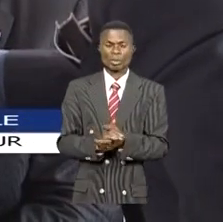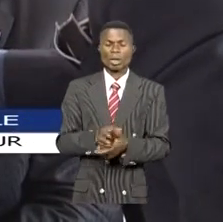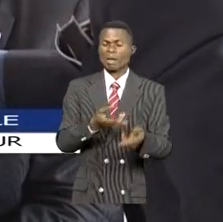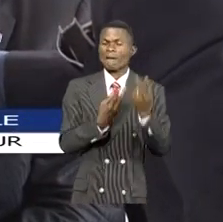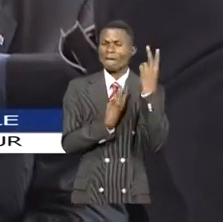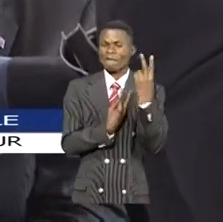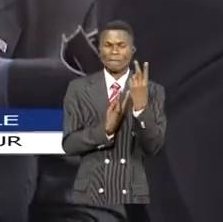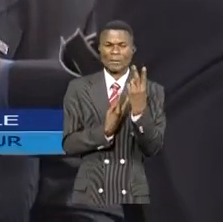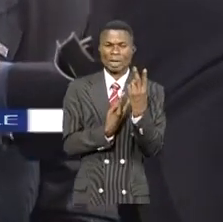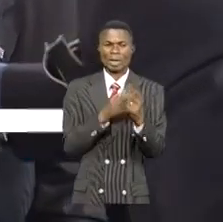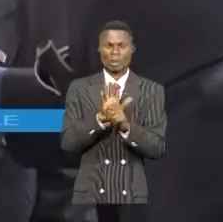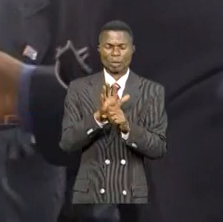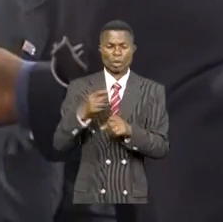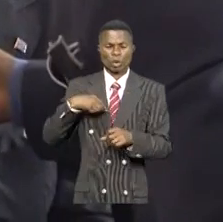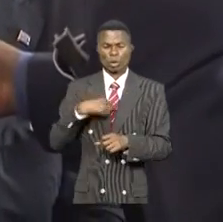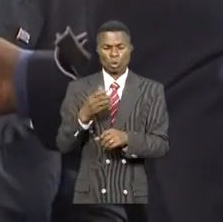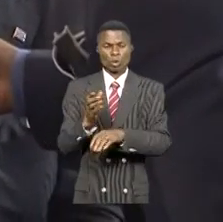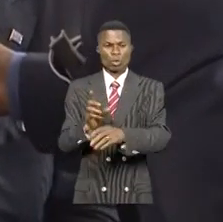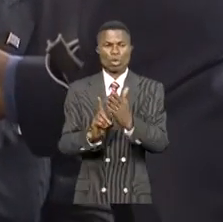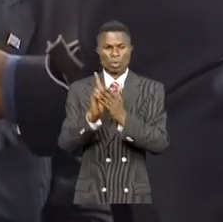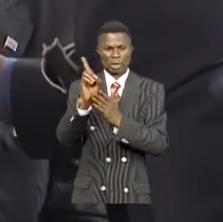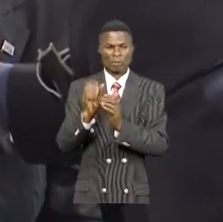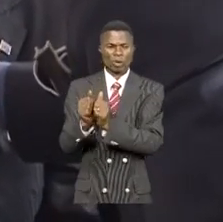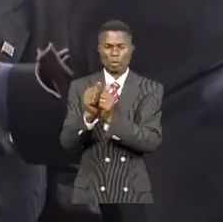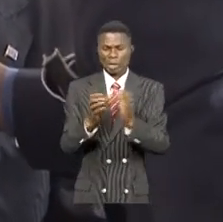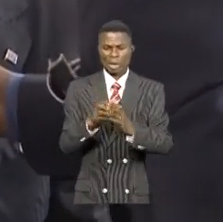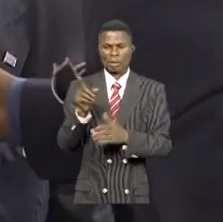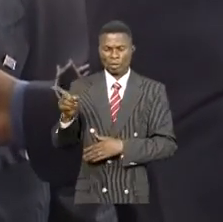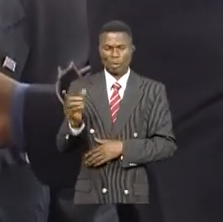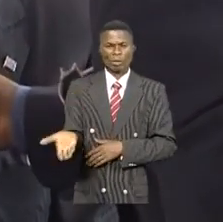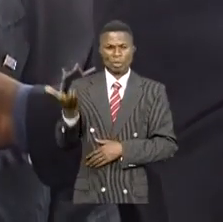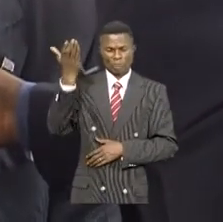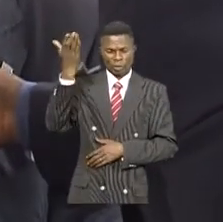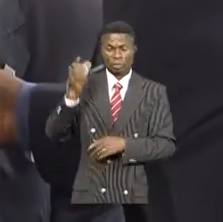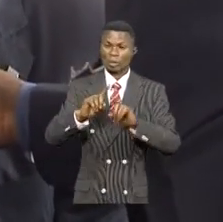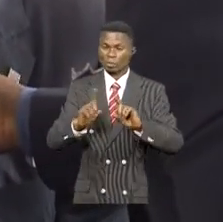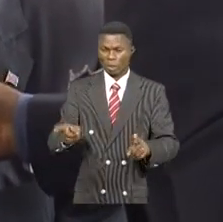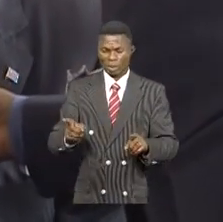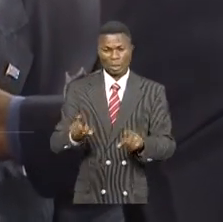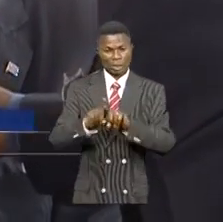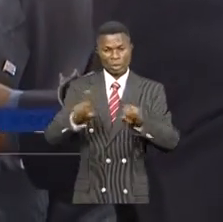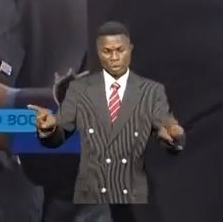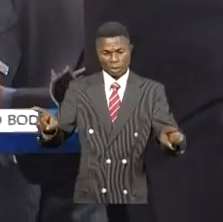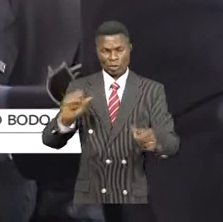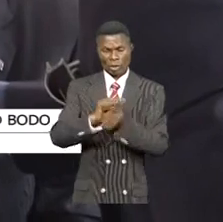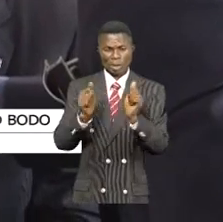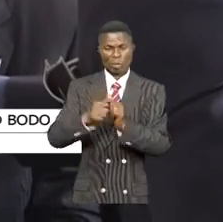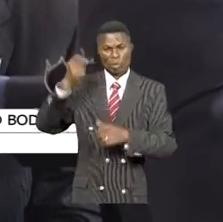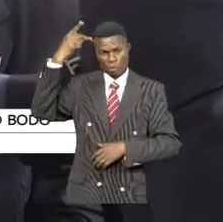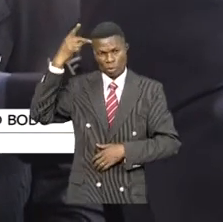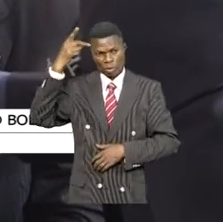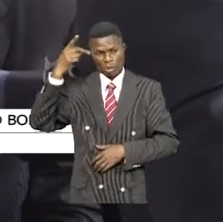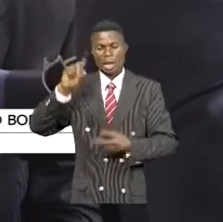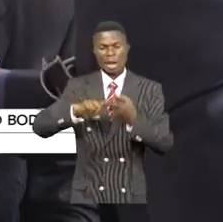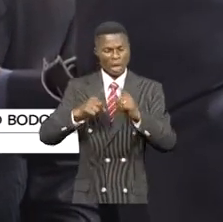a grandi ensemble, on a évolué et puis malgré nos divergences, à un moment donné sur le plan politique, l'amitié